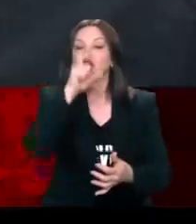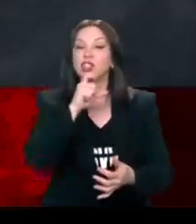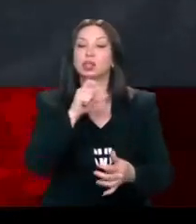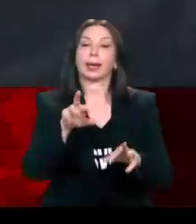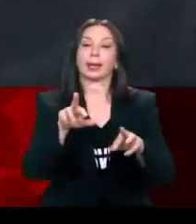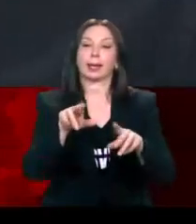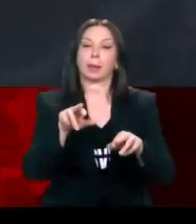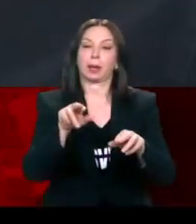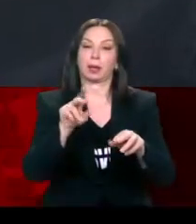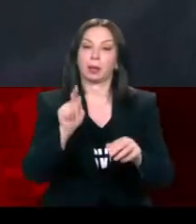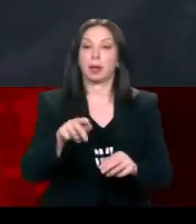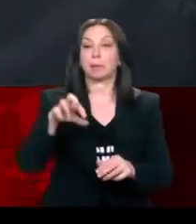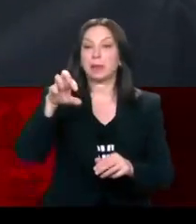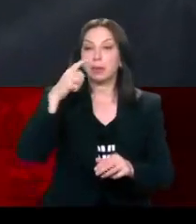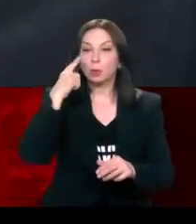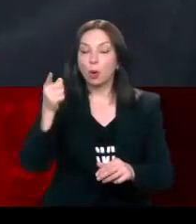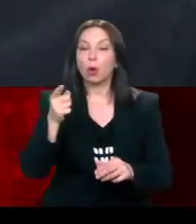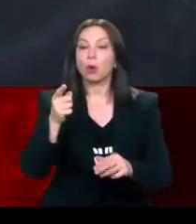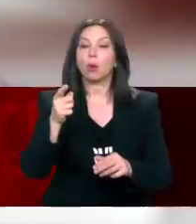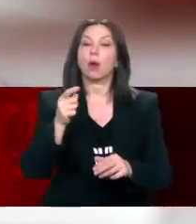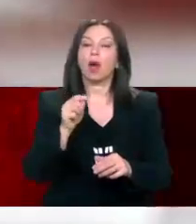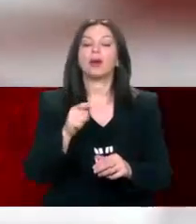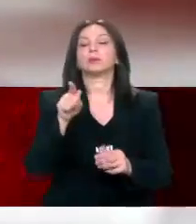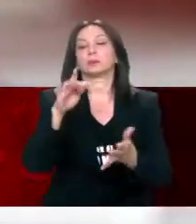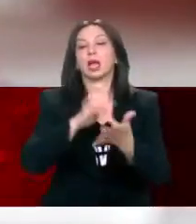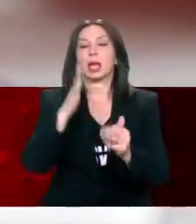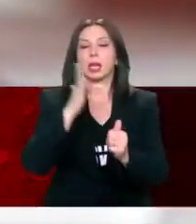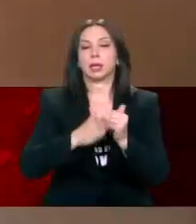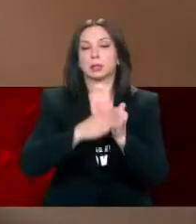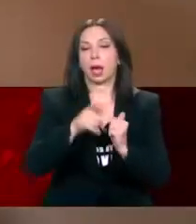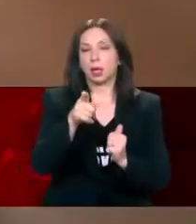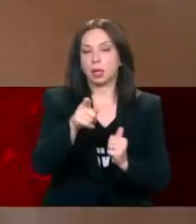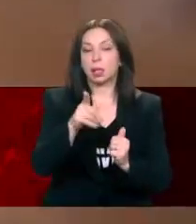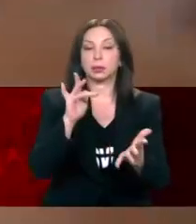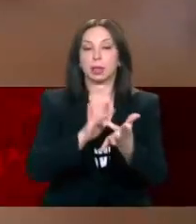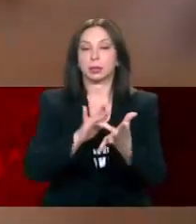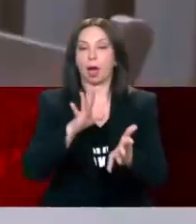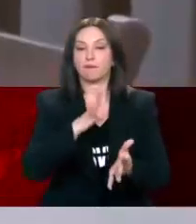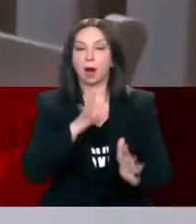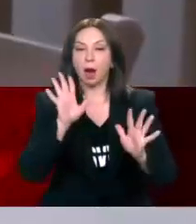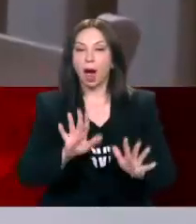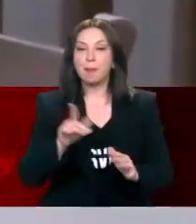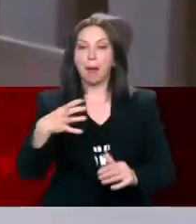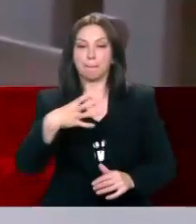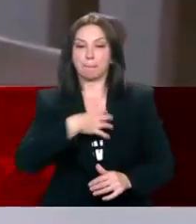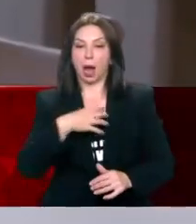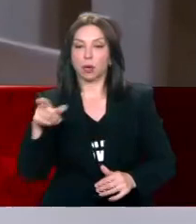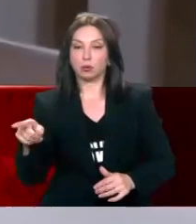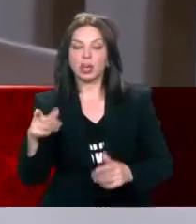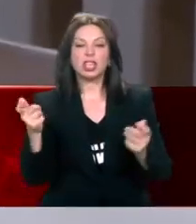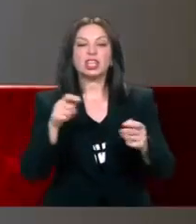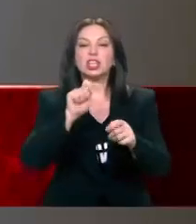Prim konusundaki cezai müeyyideleriyle karşılaşması muhtemeldir. Hem yasak hem de cezası var ama işverenler iş